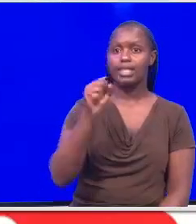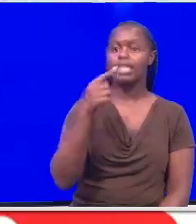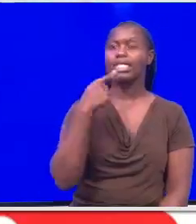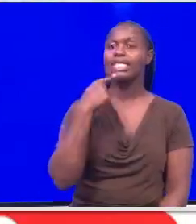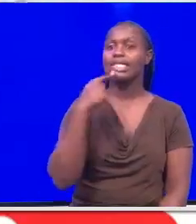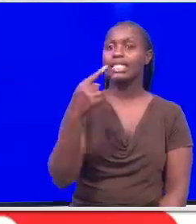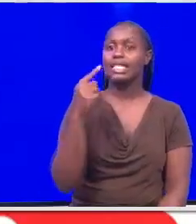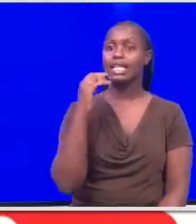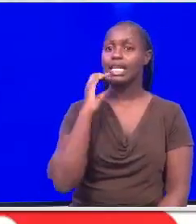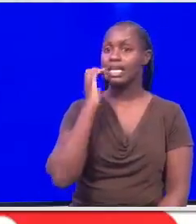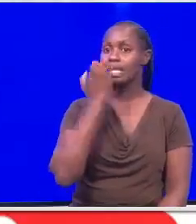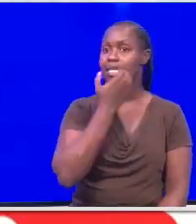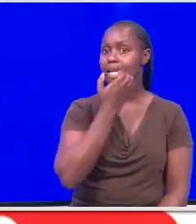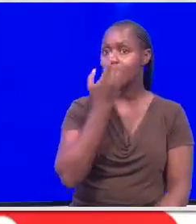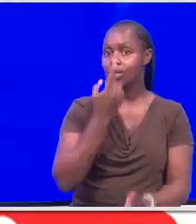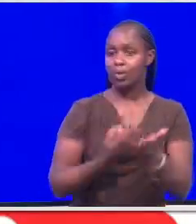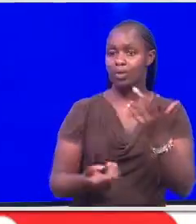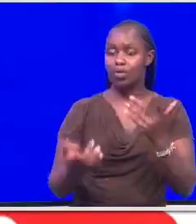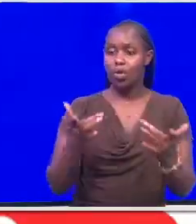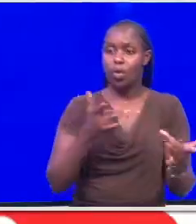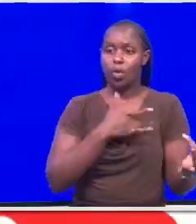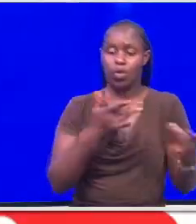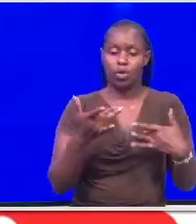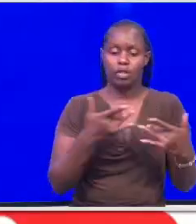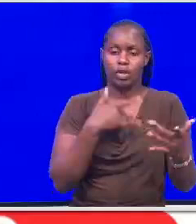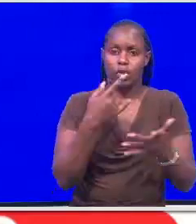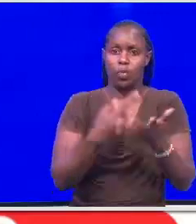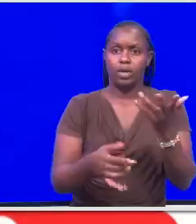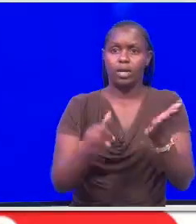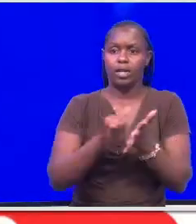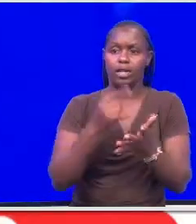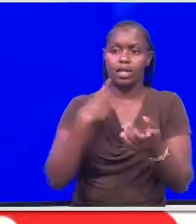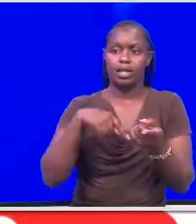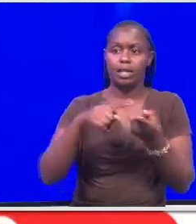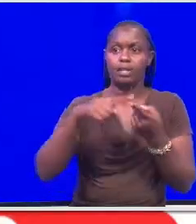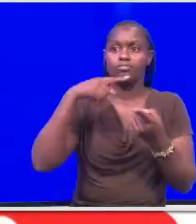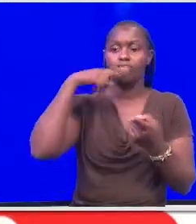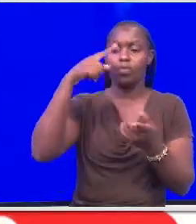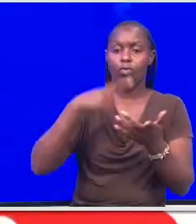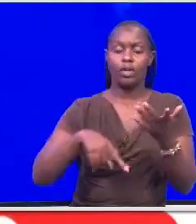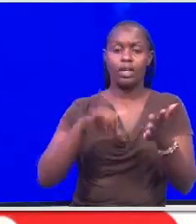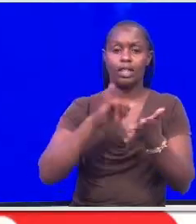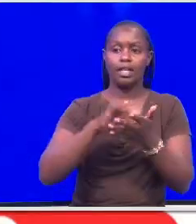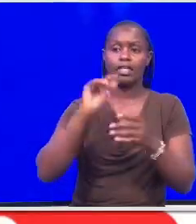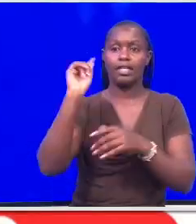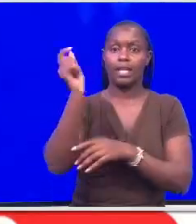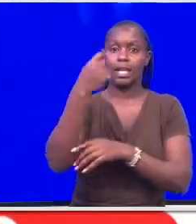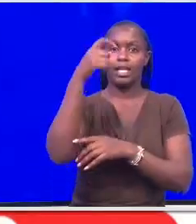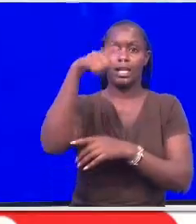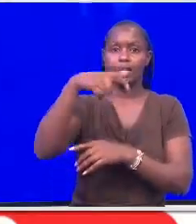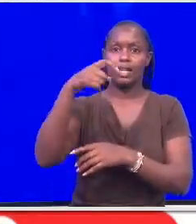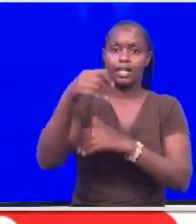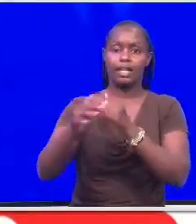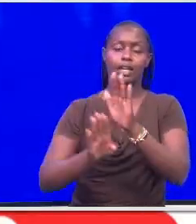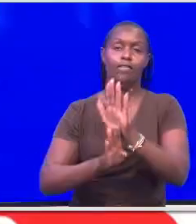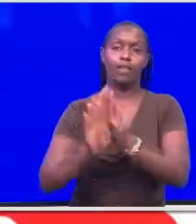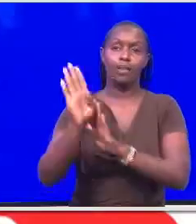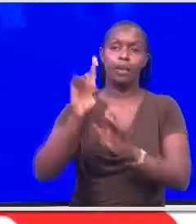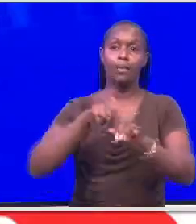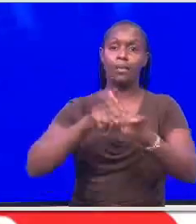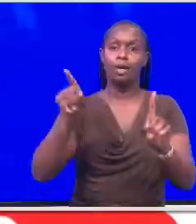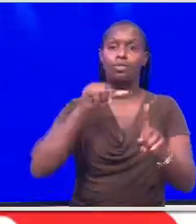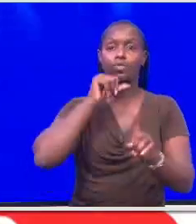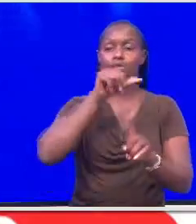Rigathi Gachagua kuhusu mchakato wa ugavi wa mfumo huo na kusema taifa la Kenya linahitaji maendeleo na wala sio maeneo